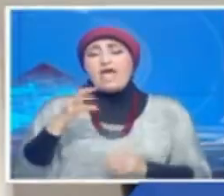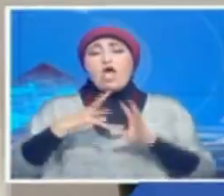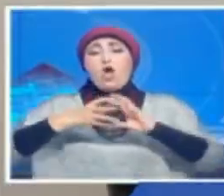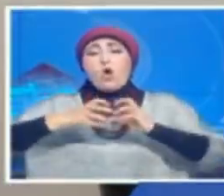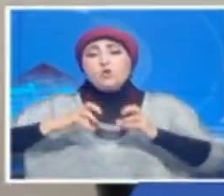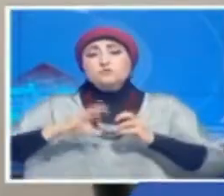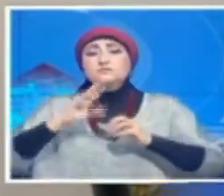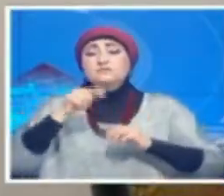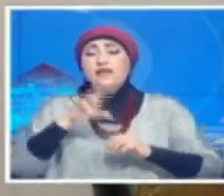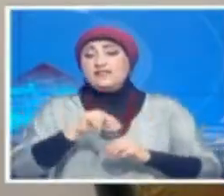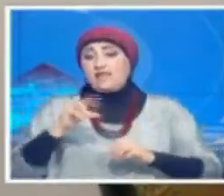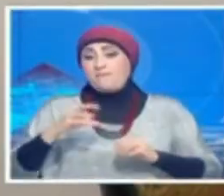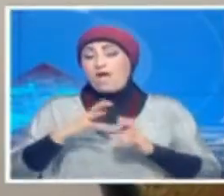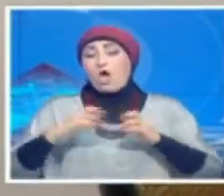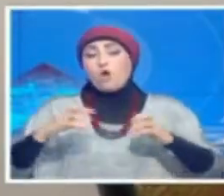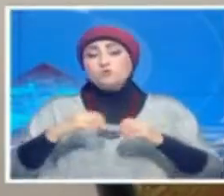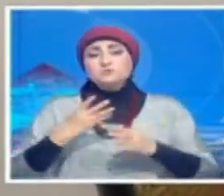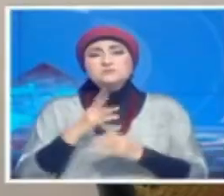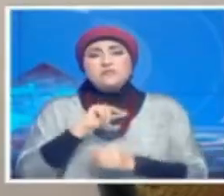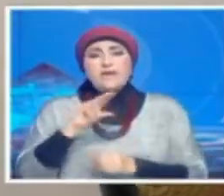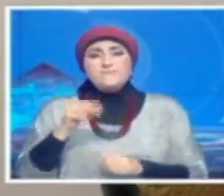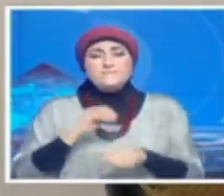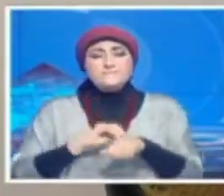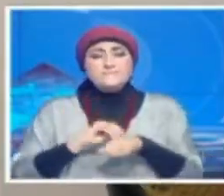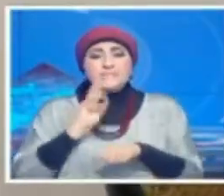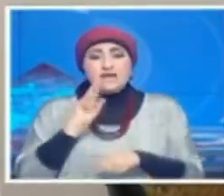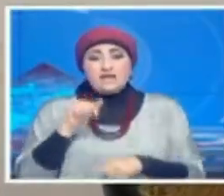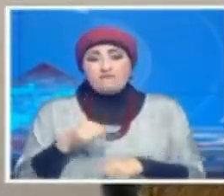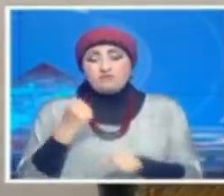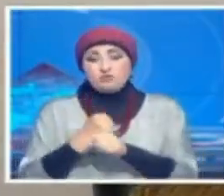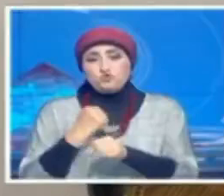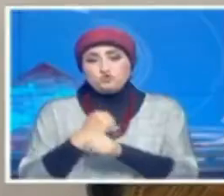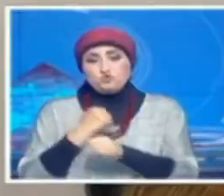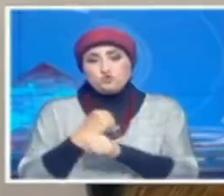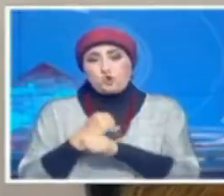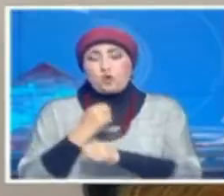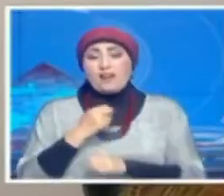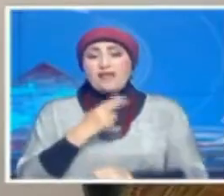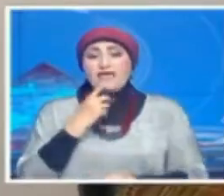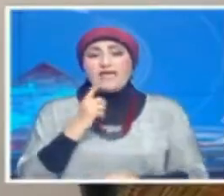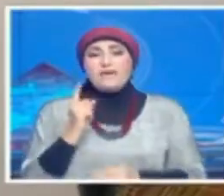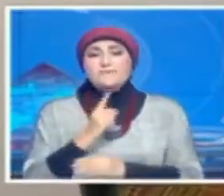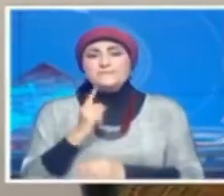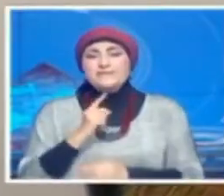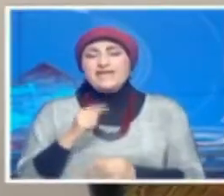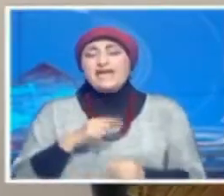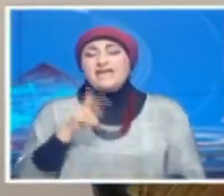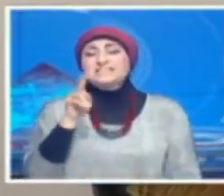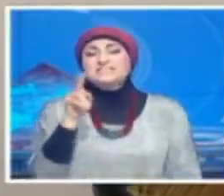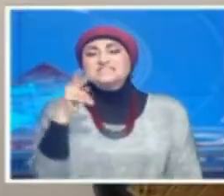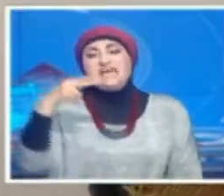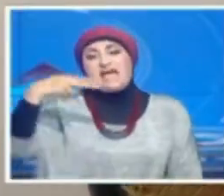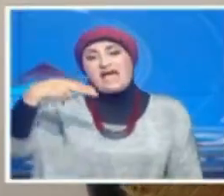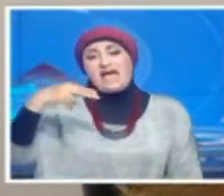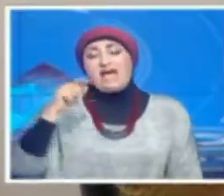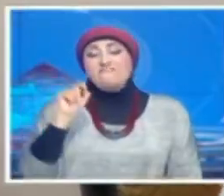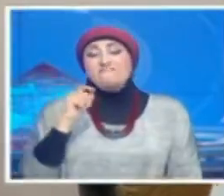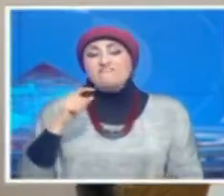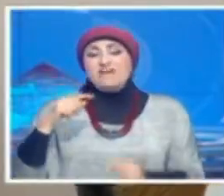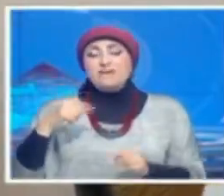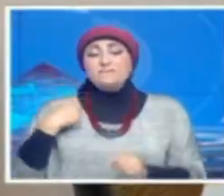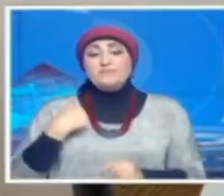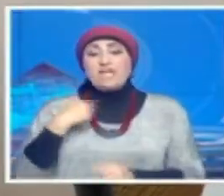100%، وبعض مثلا ايه الشغل البيئة اللي هو مثلا الزعف كده، فهندخله في اشغالنا.